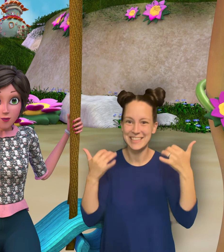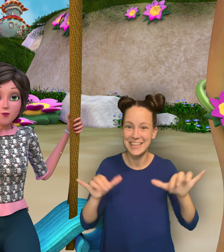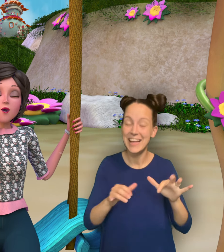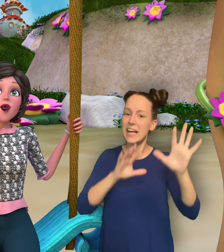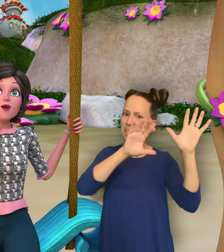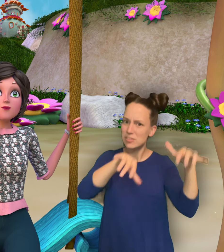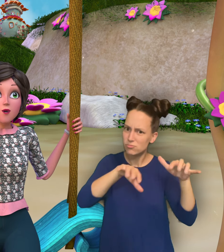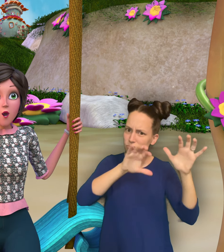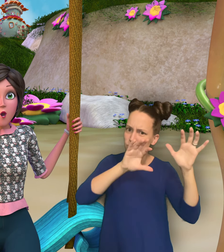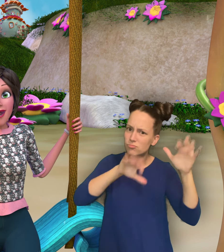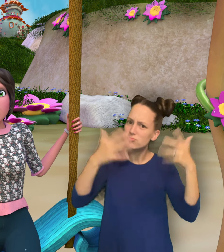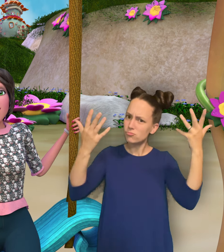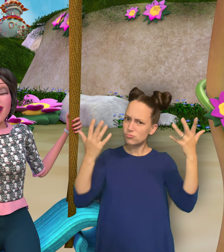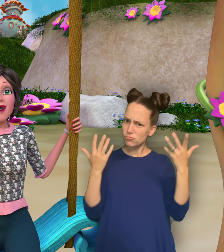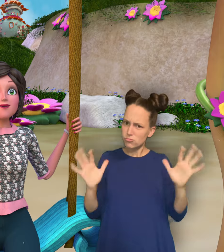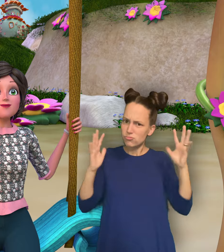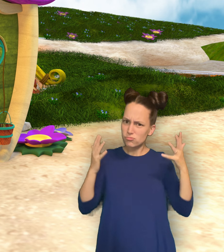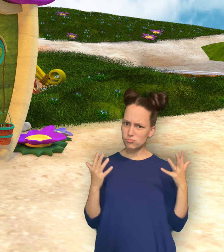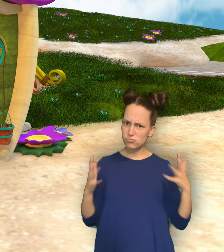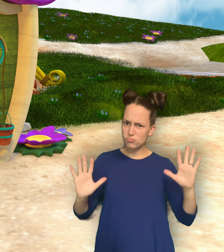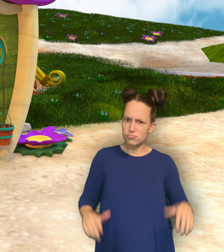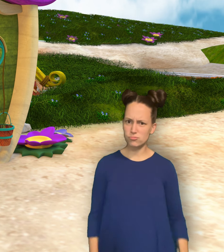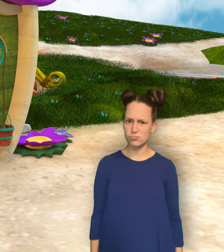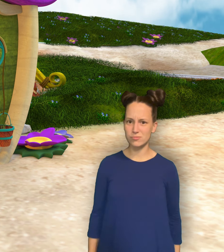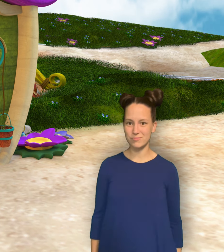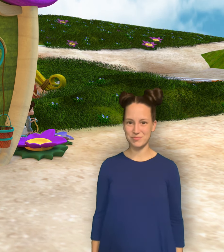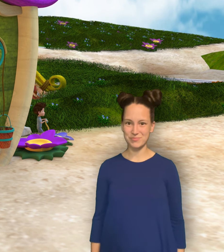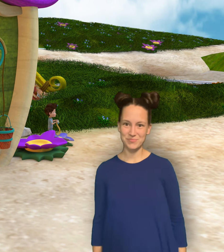たい雨あめあけ